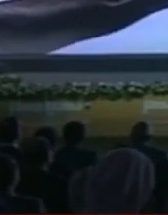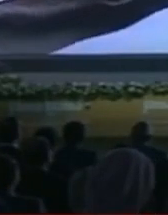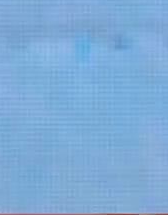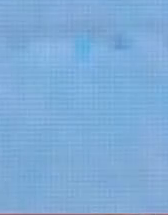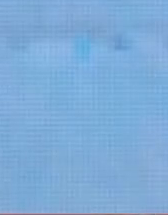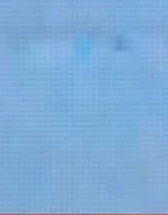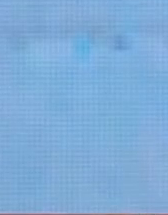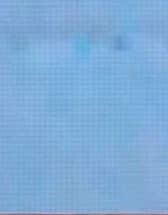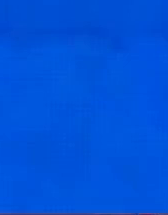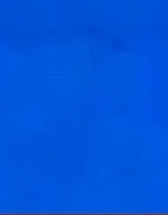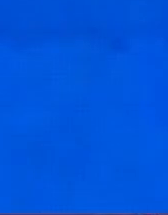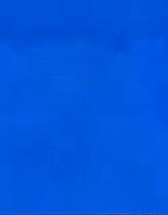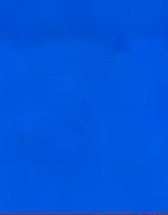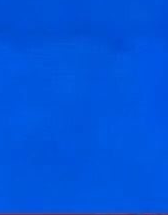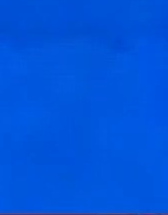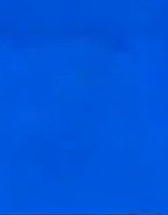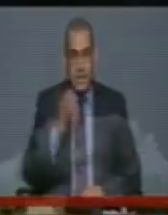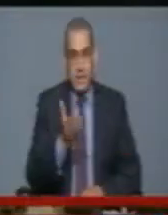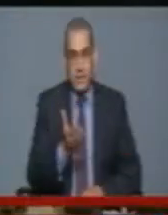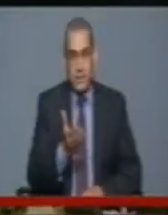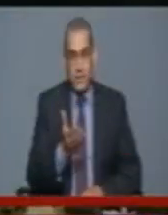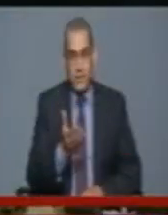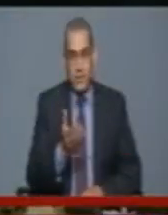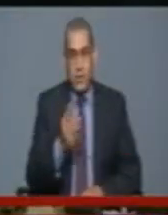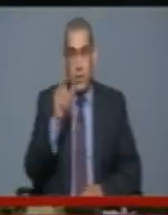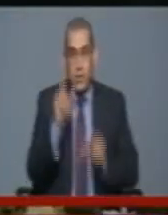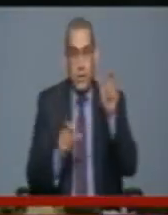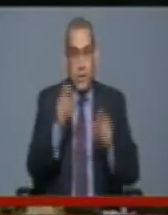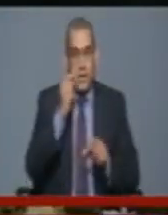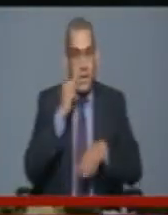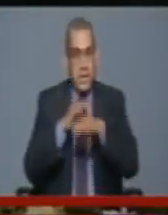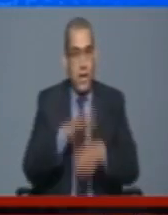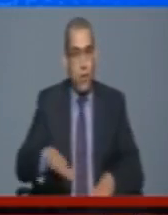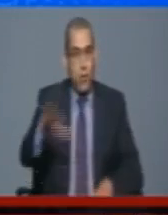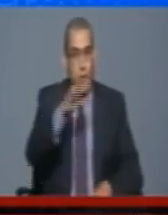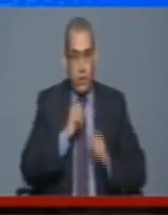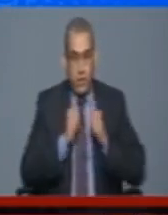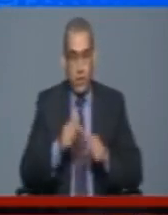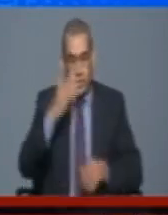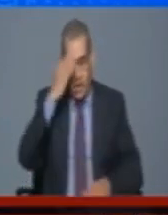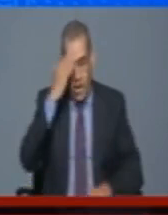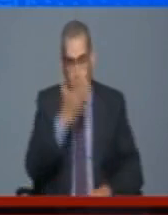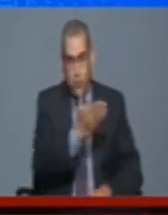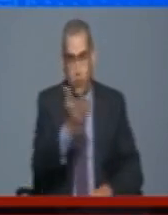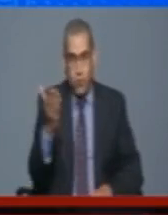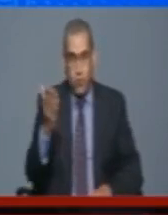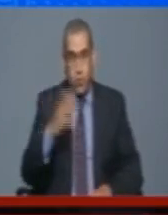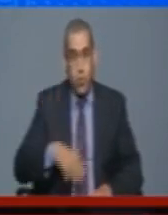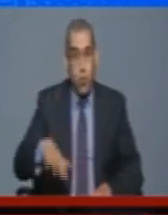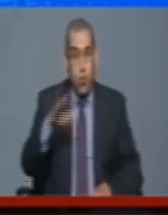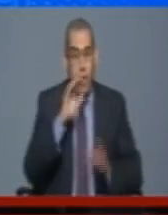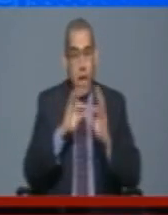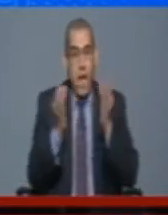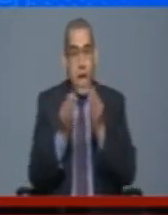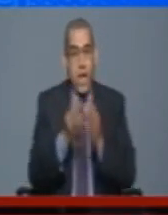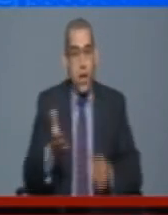سيد الرئيس، السيدات والسادة، الحضور الكريم، كل أهلنا في